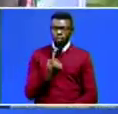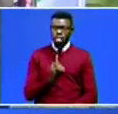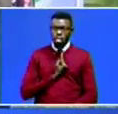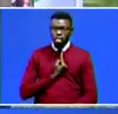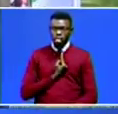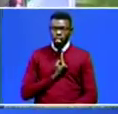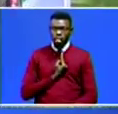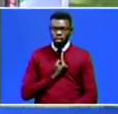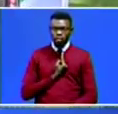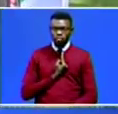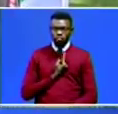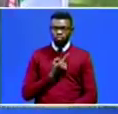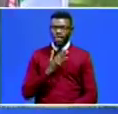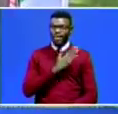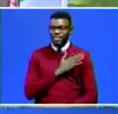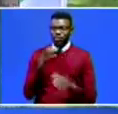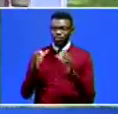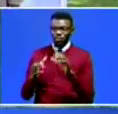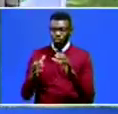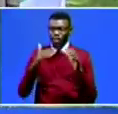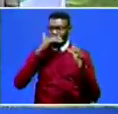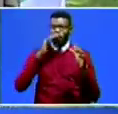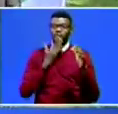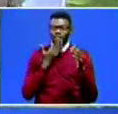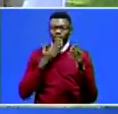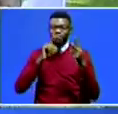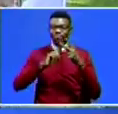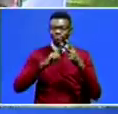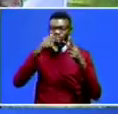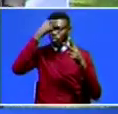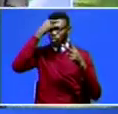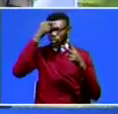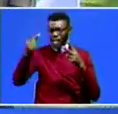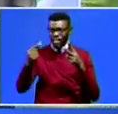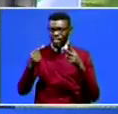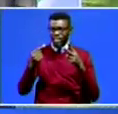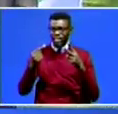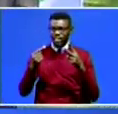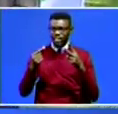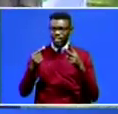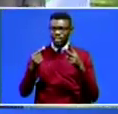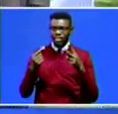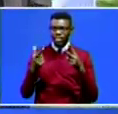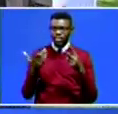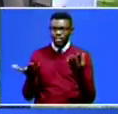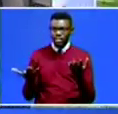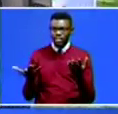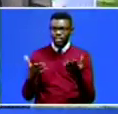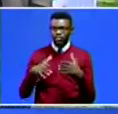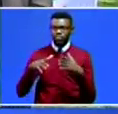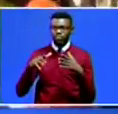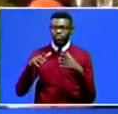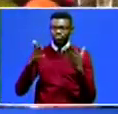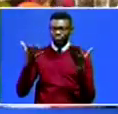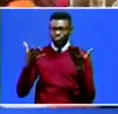vinara wenza ndani ya muungano wa NASA Musalia Mudavadi wa ANC na Moses Wetangula wa Ford Kenya wakijitokeza kumpokonya Odinga kiti